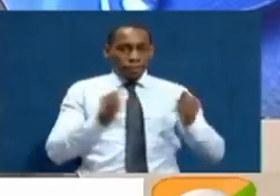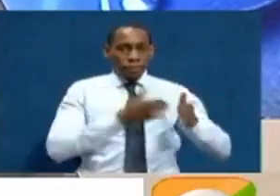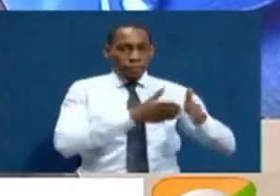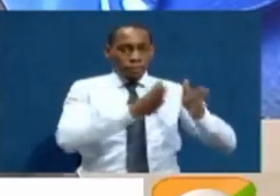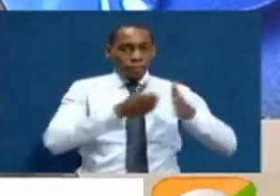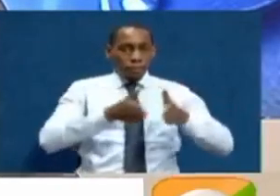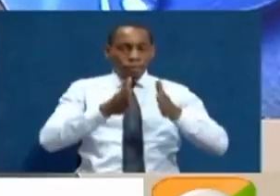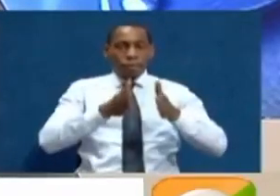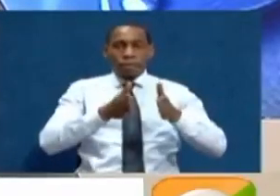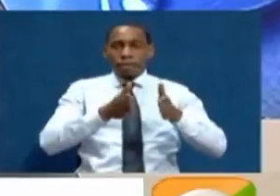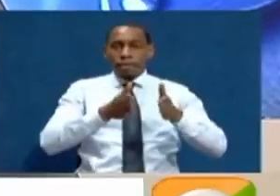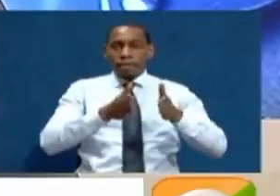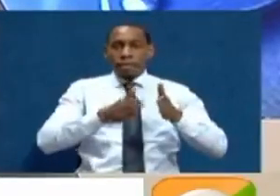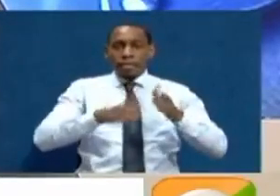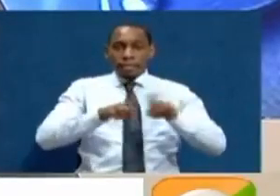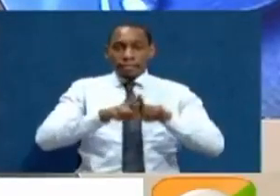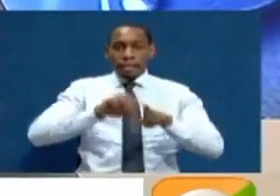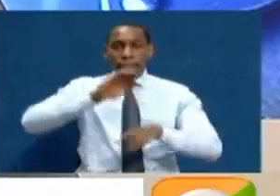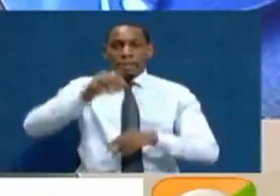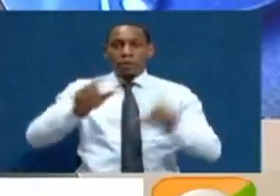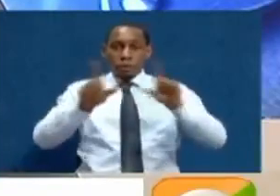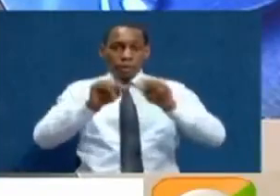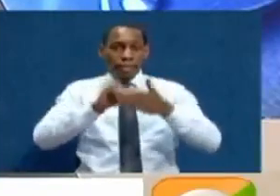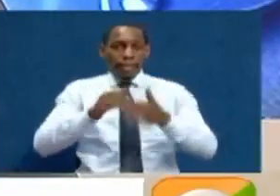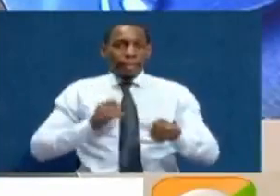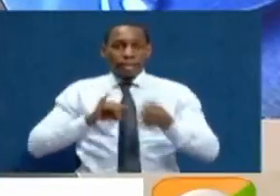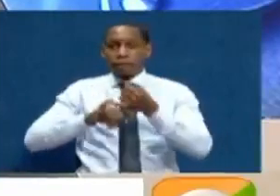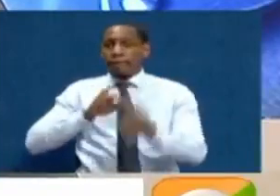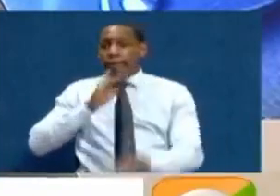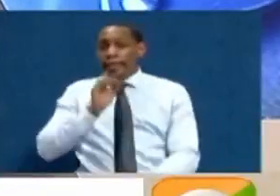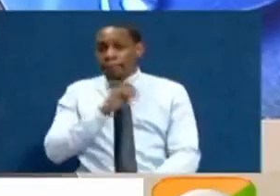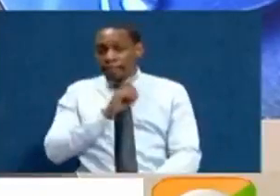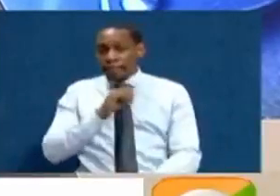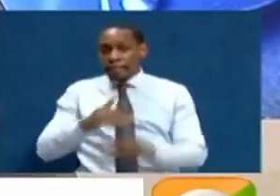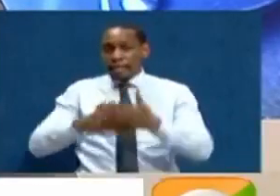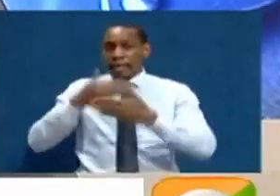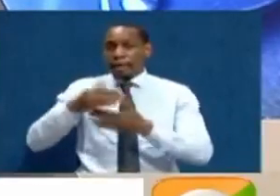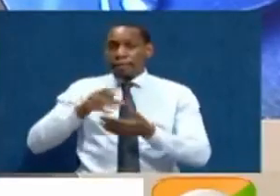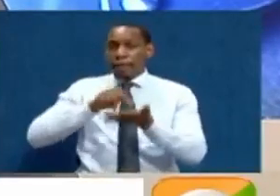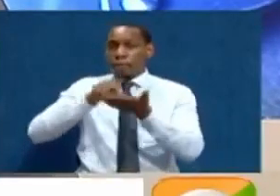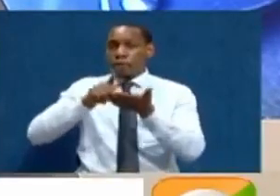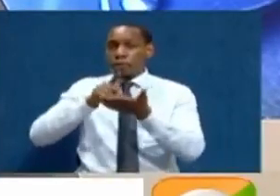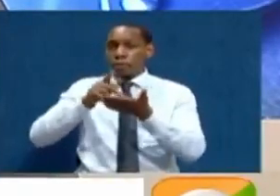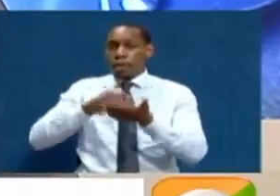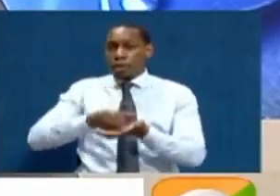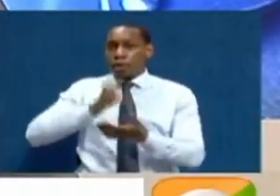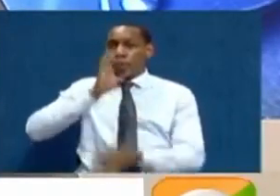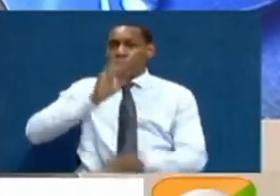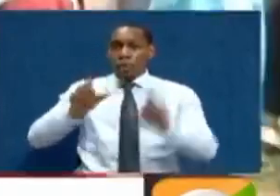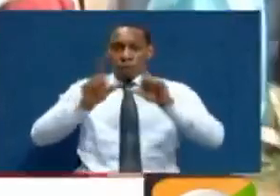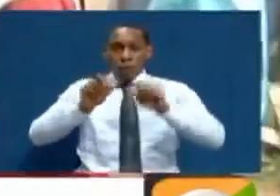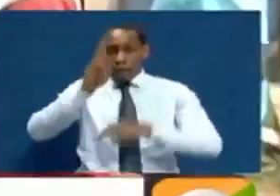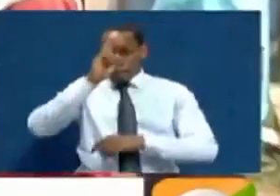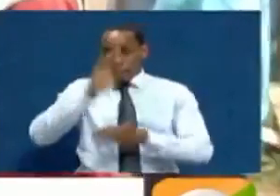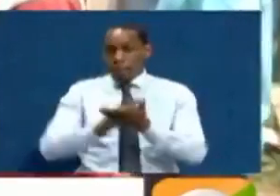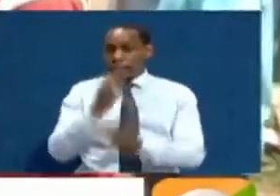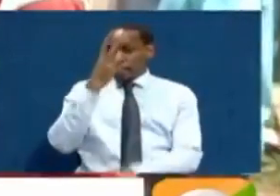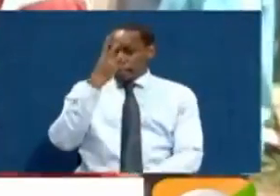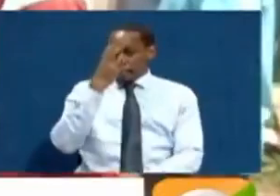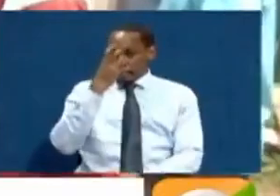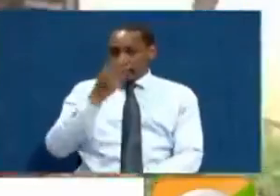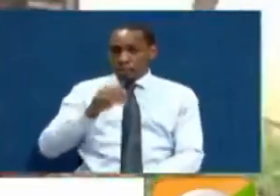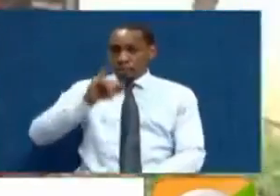Marian Catholic Mission mjini humo, akidai kuwa mkewe alifariki baada ya kunywa sumu. Kwa mujibu wa polisi, mshukiwa Joel